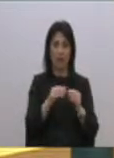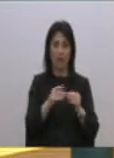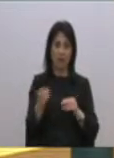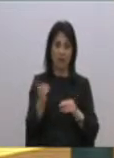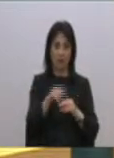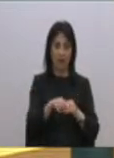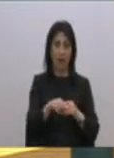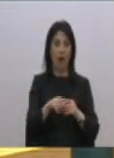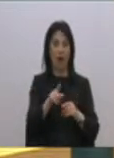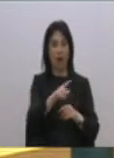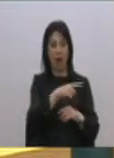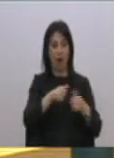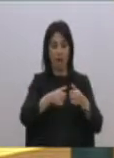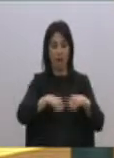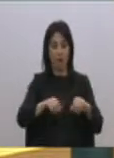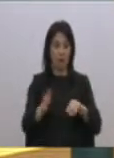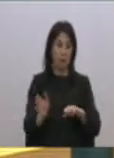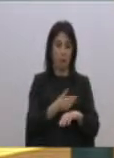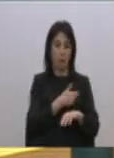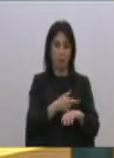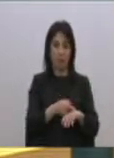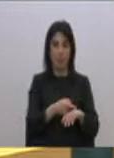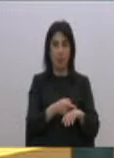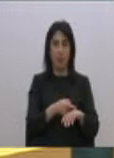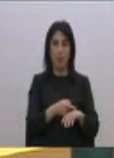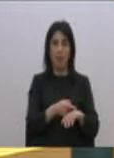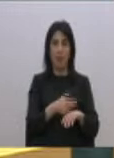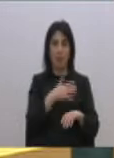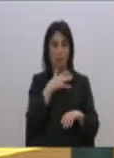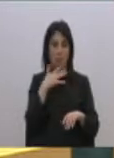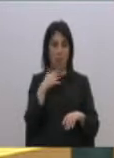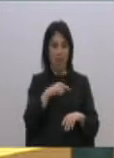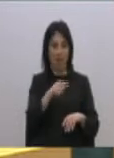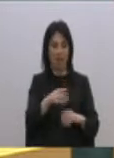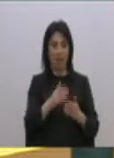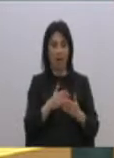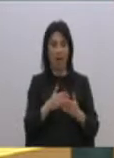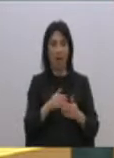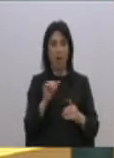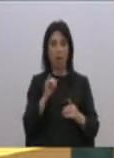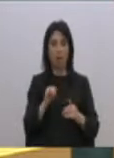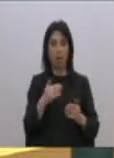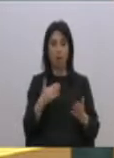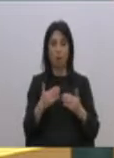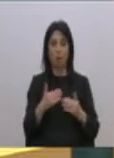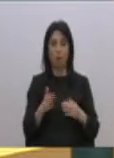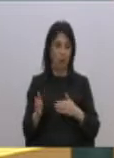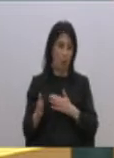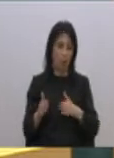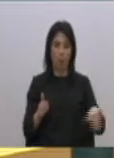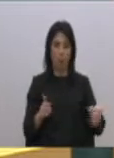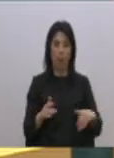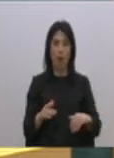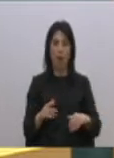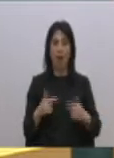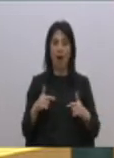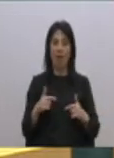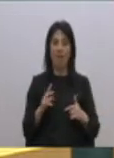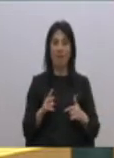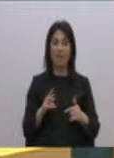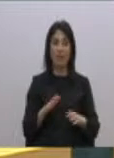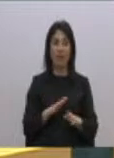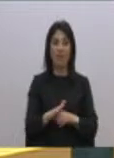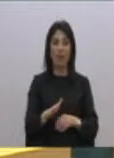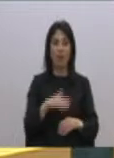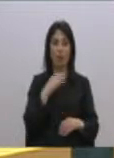საკითხის განსახილველად საბჭოში, მაგრამ იმდენად ბევრმა გამოიჩინა ესე თუ მიდგომა, რომ კვორუმი აღარ